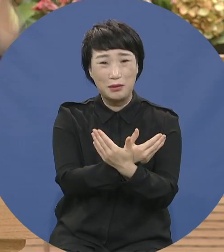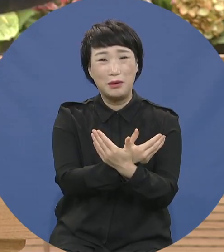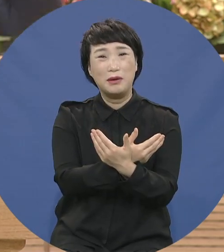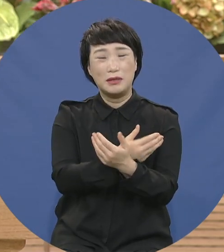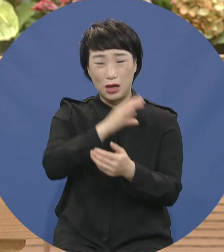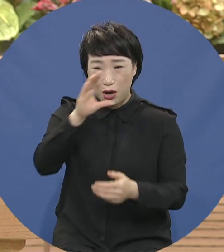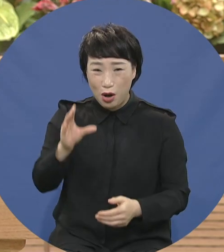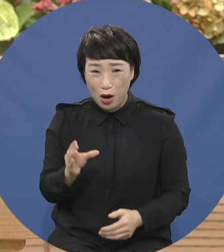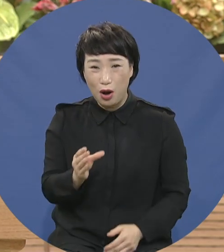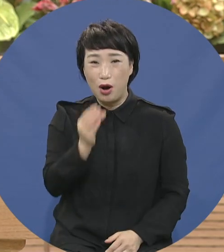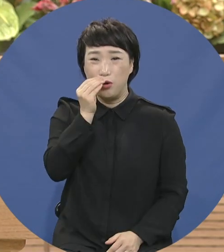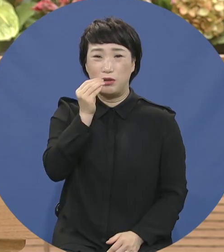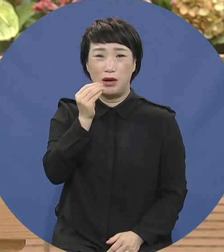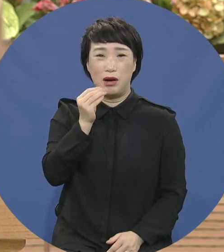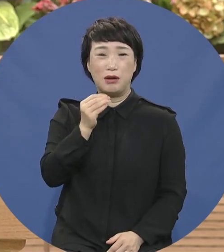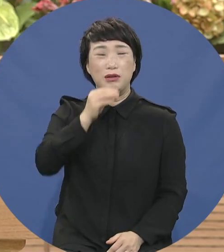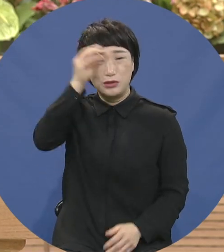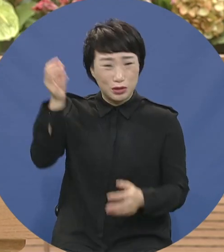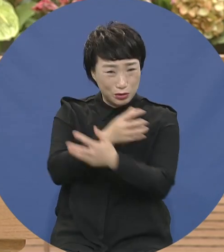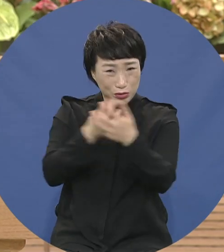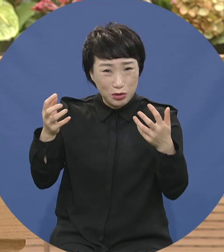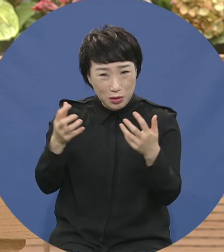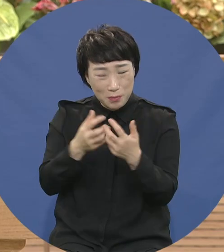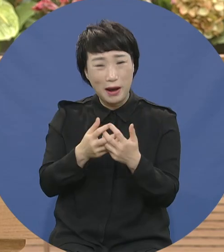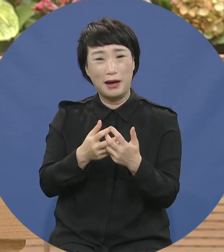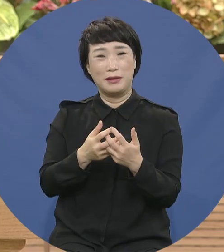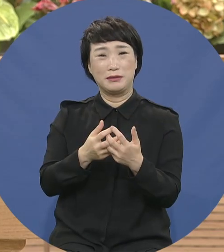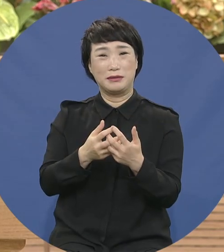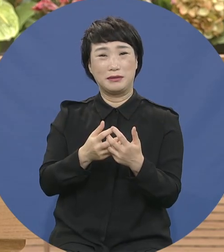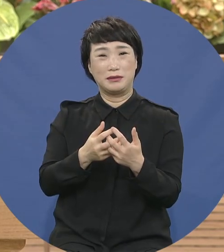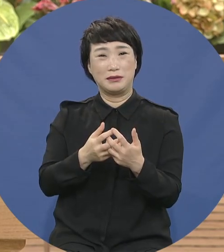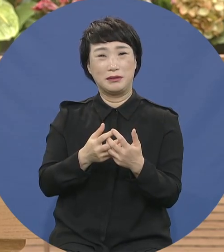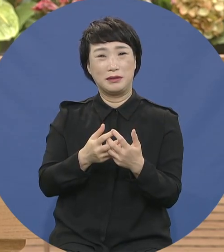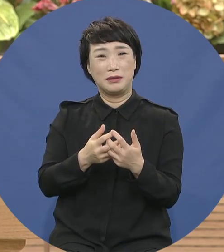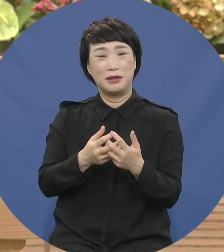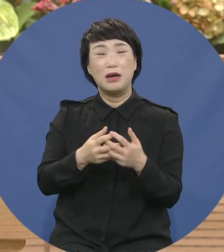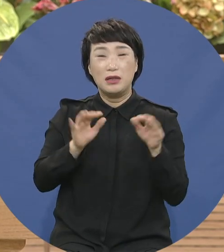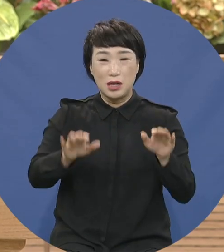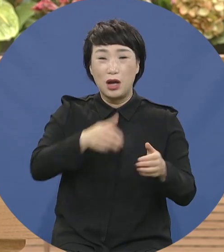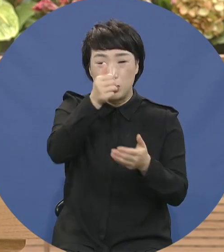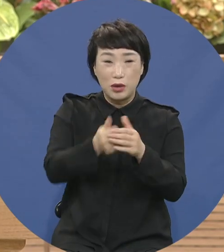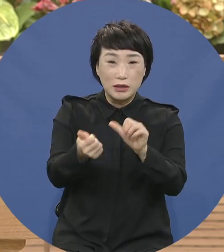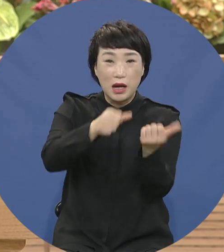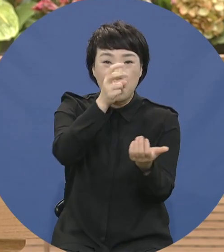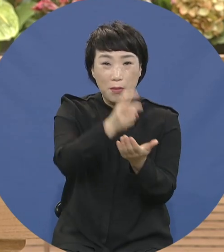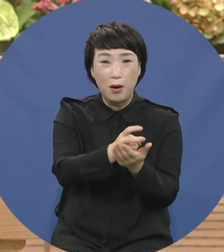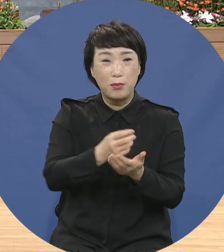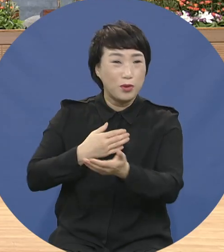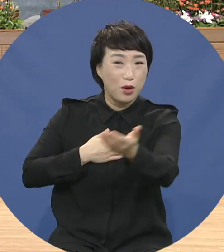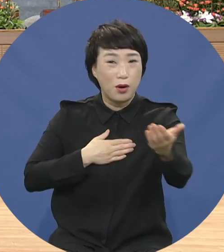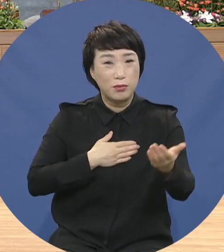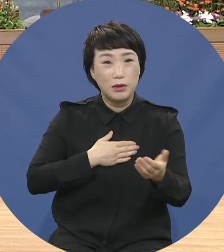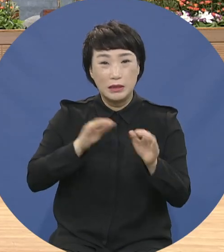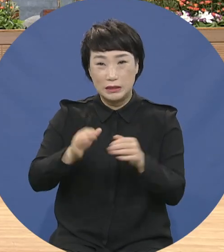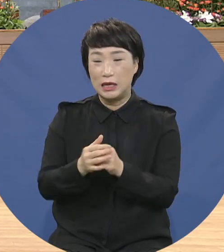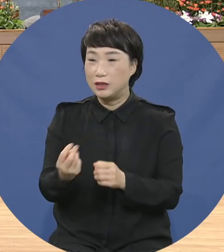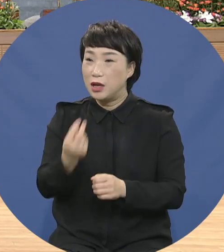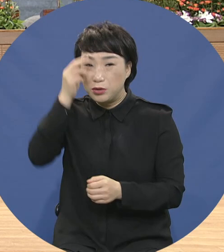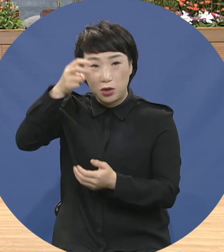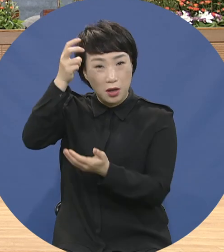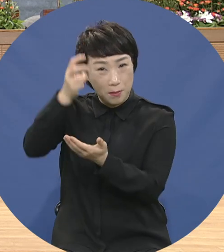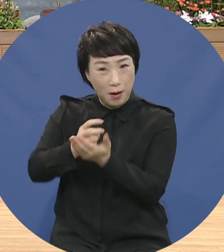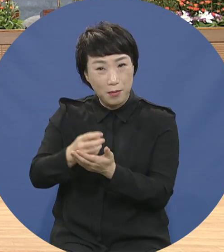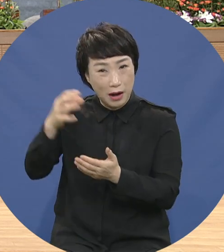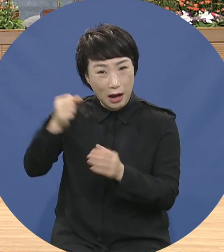회개하라, 거룩하라, 성령이 충만하라. 죄와 사망의 법에서 생명의 성령의